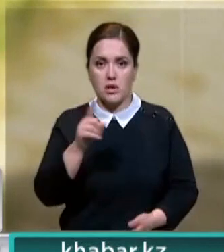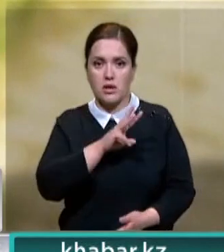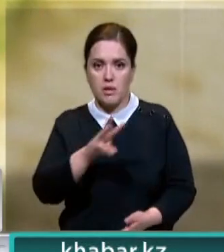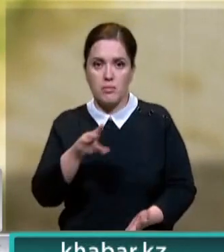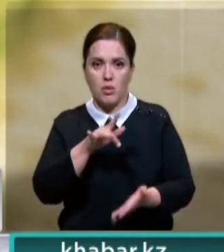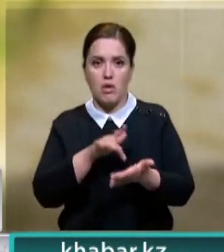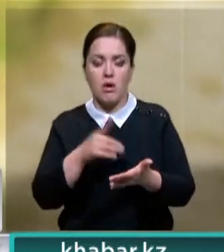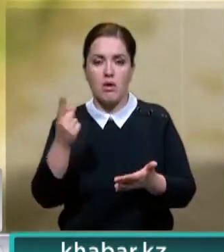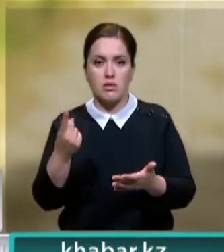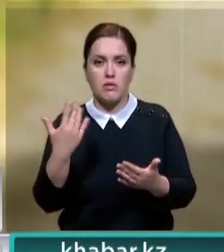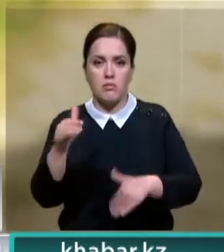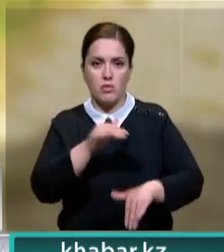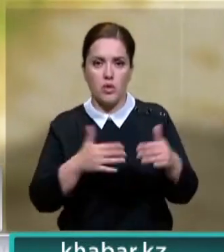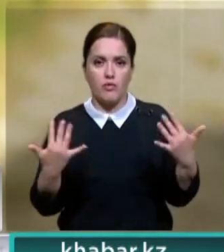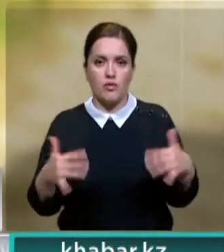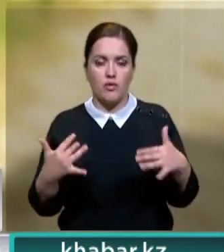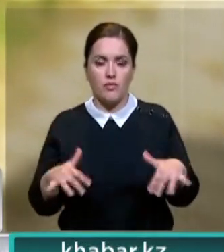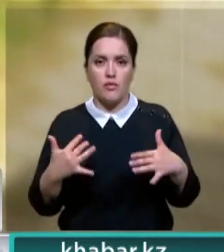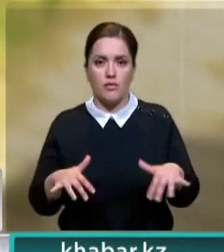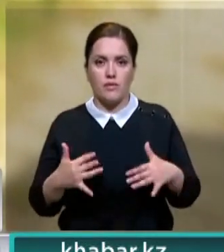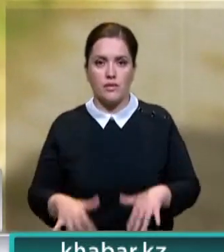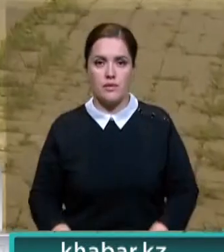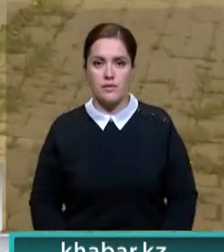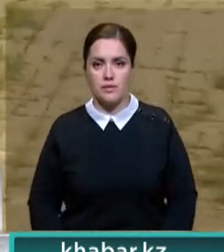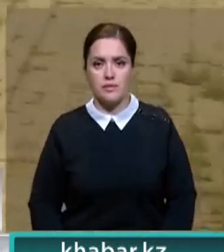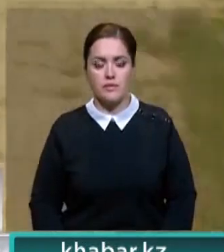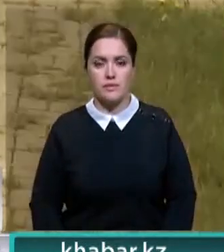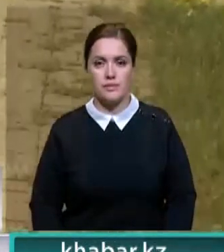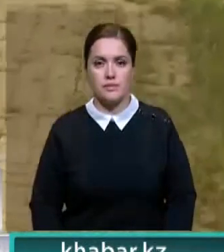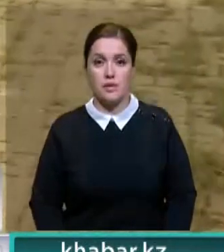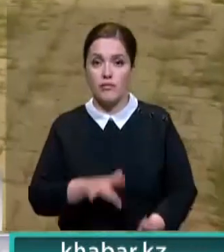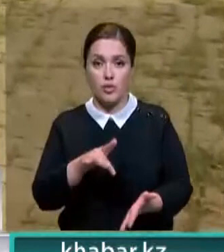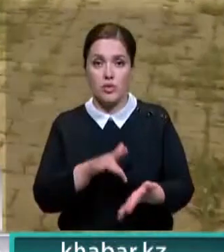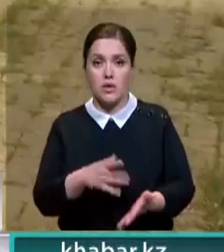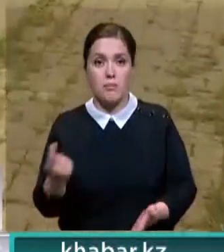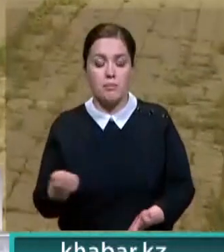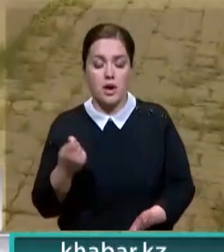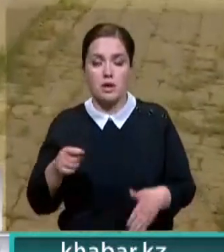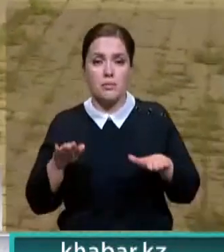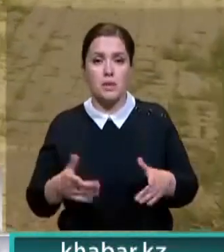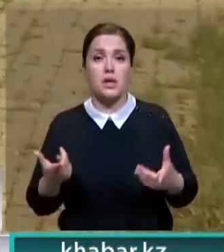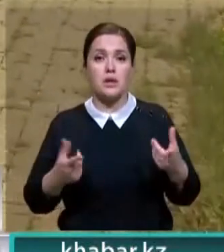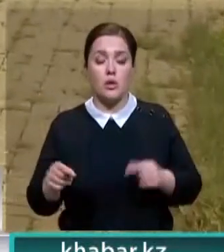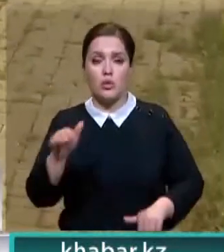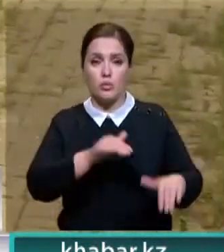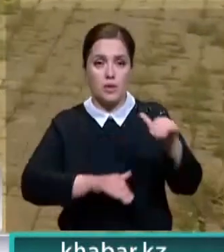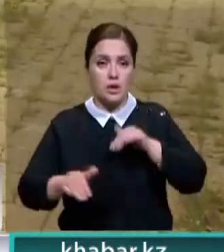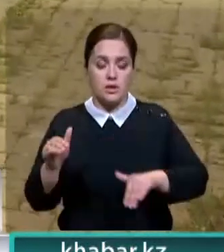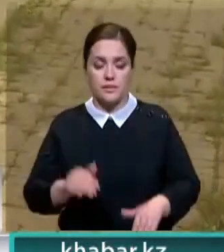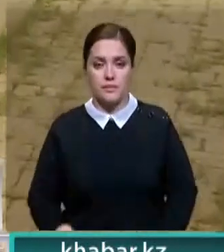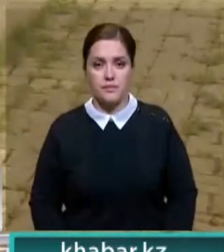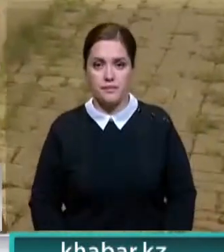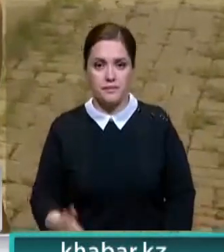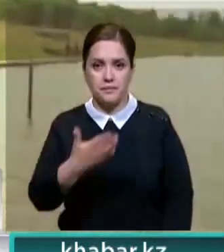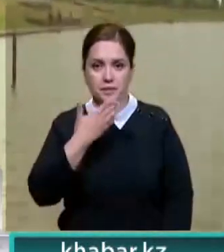сделали один пляжик, друг на друге там лежит. Еще и ехать туда надо. В городе мало, да, мест для купания оборудованных? Да их